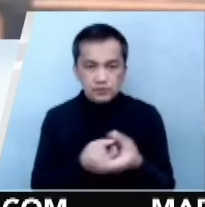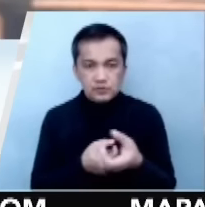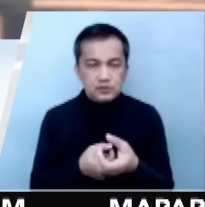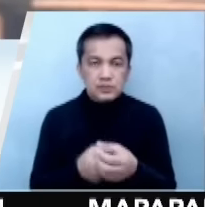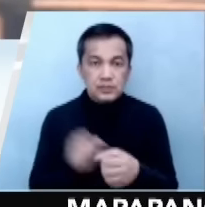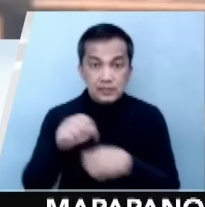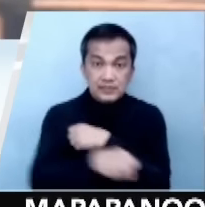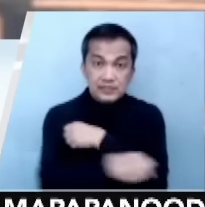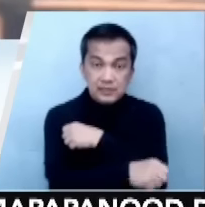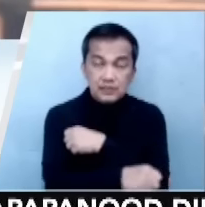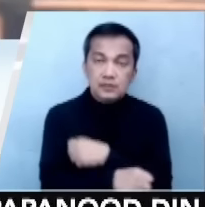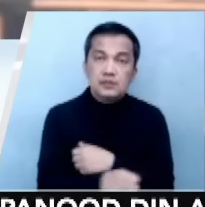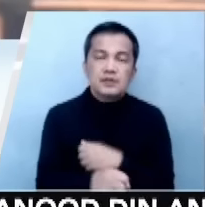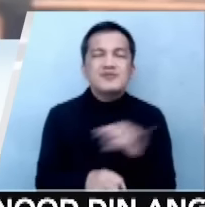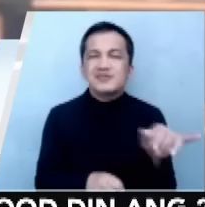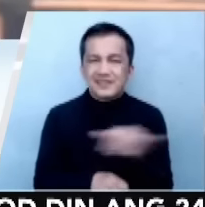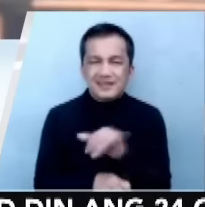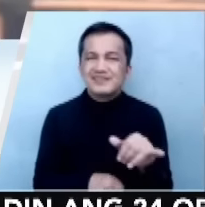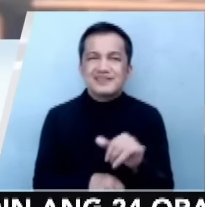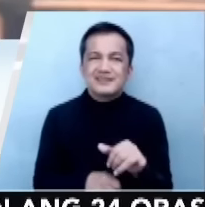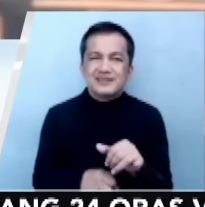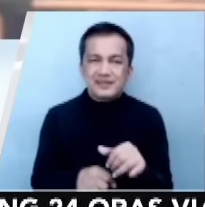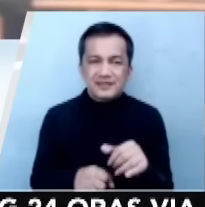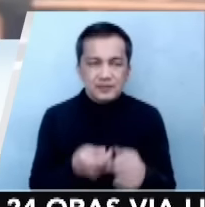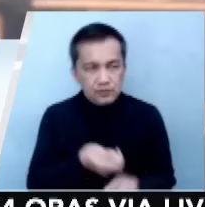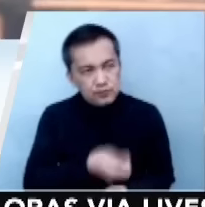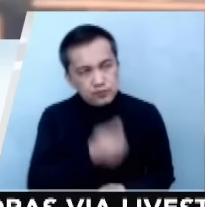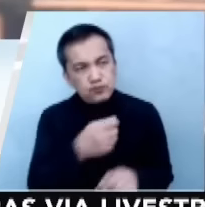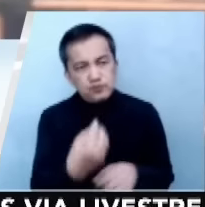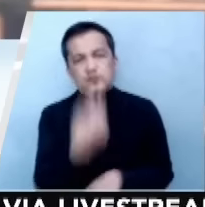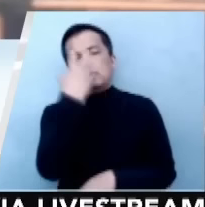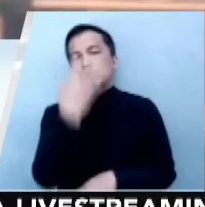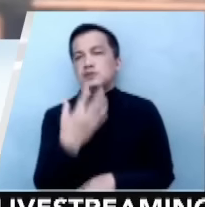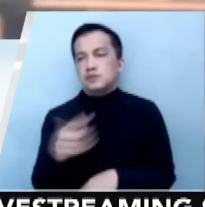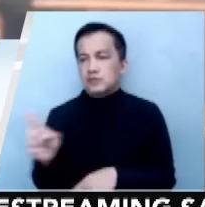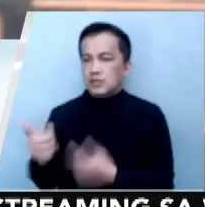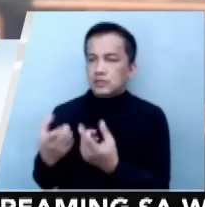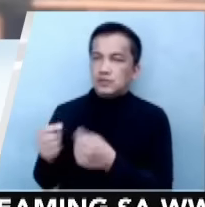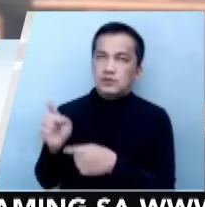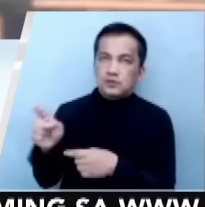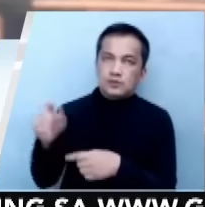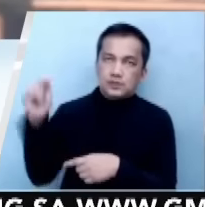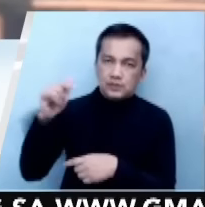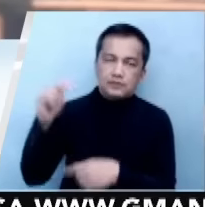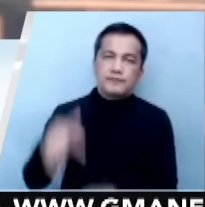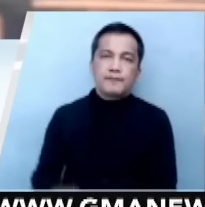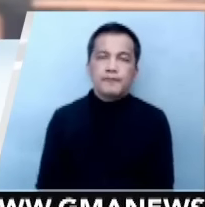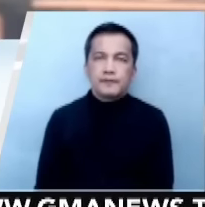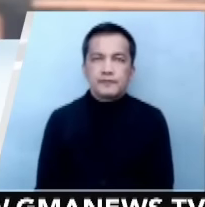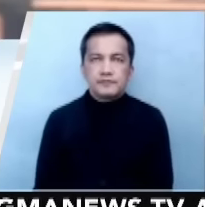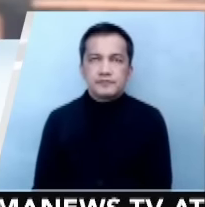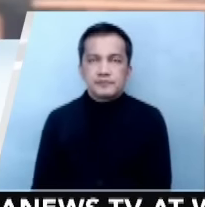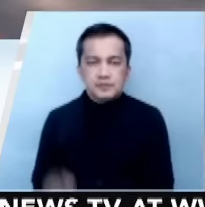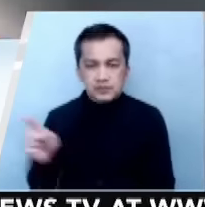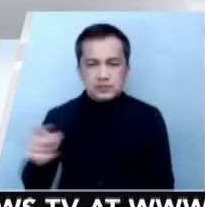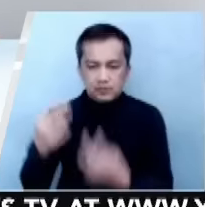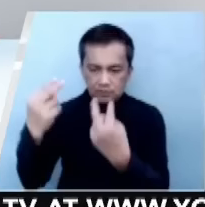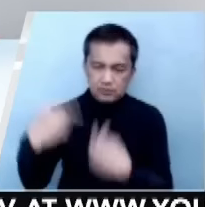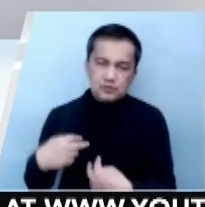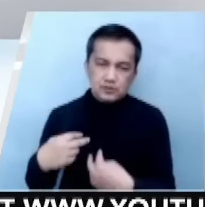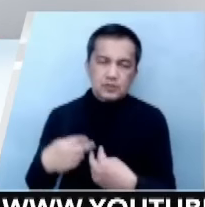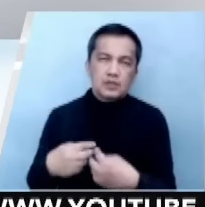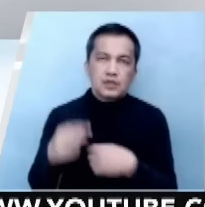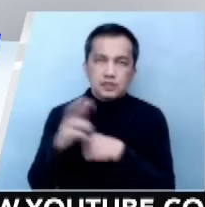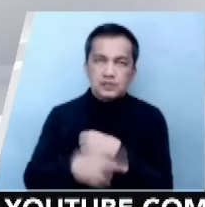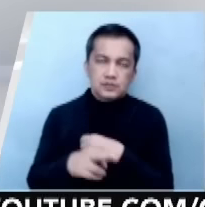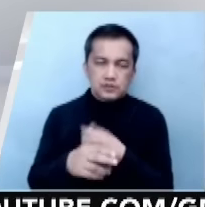ng laser pointing, ay parang ginawa din nila sa himpapawid. This undermines regional stability.